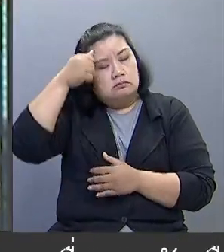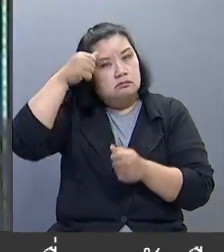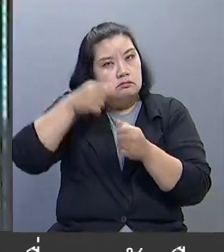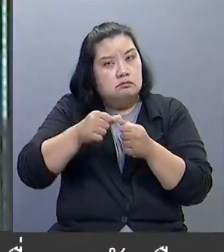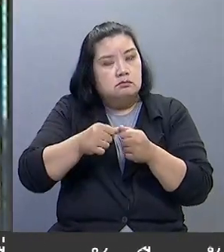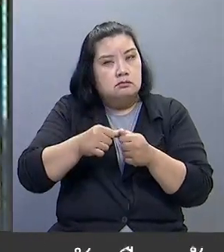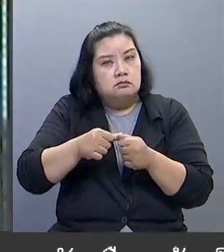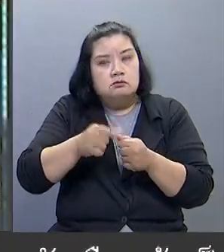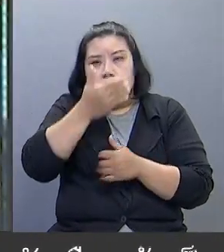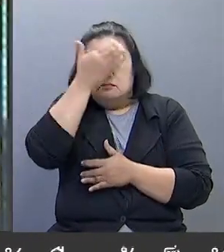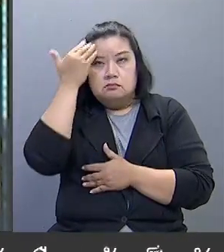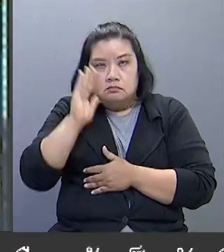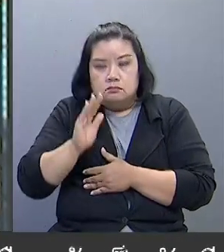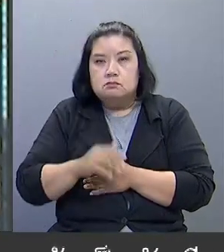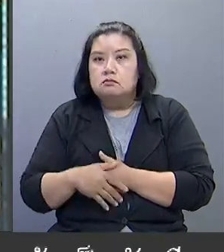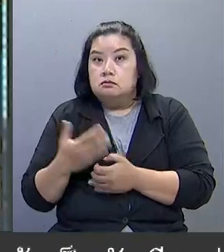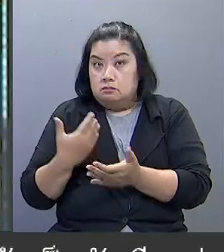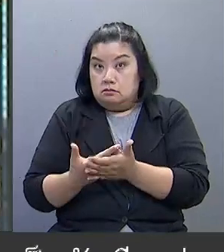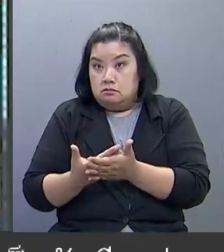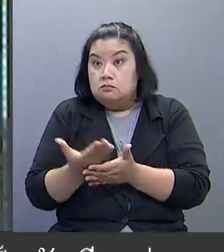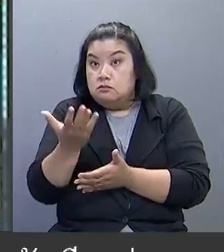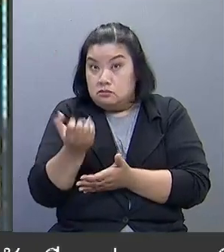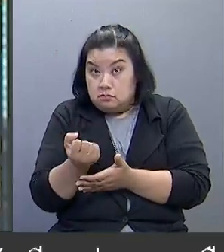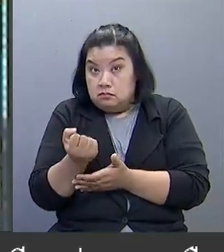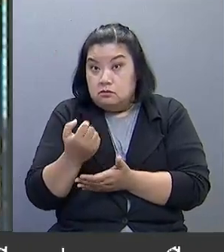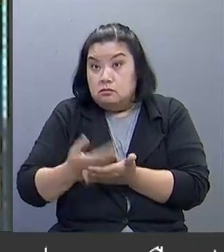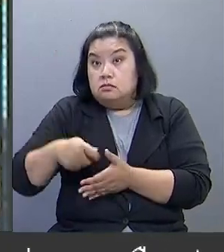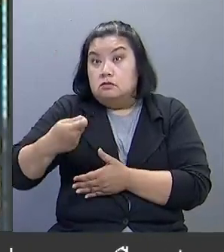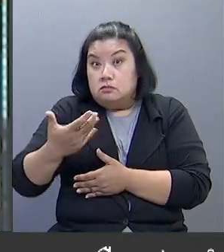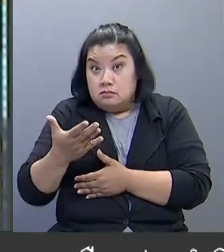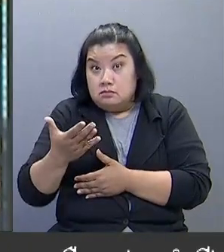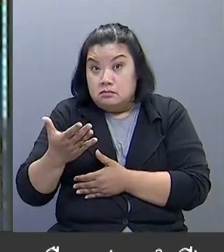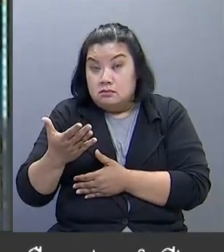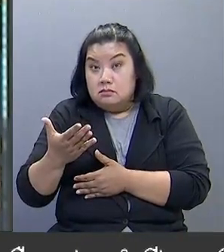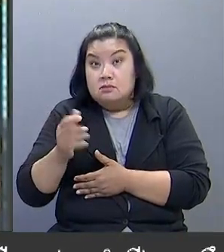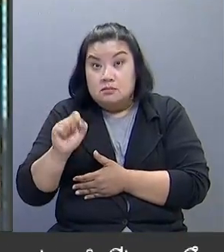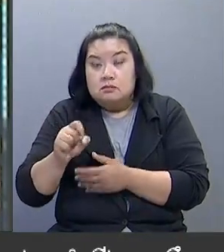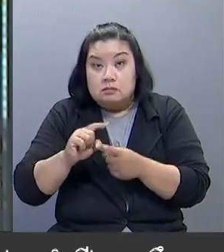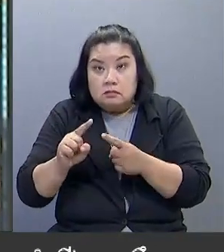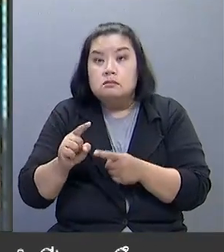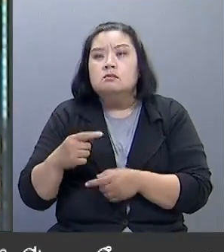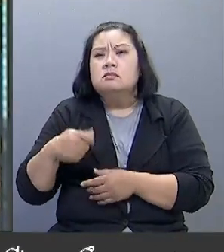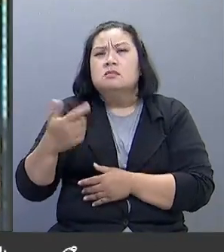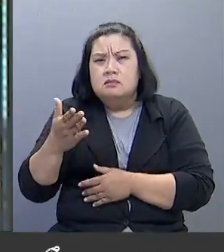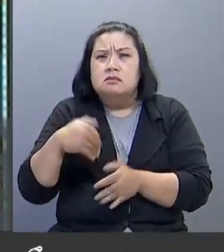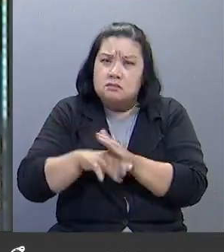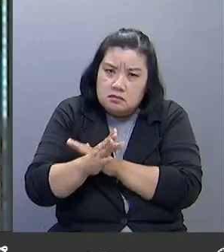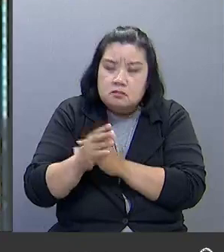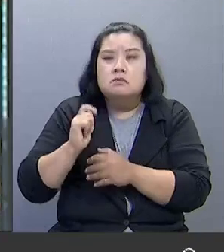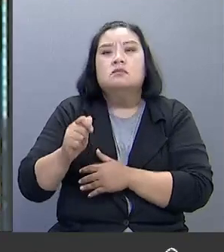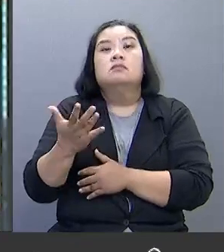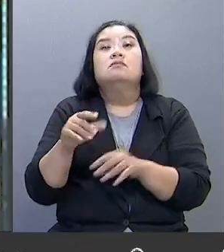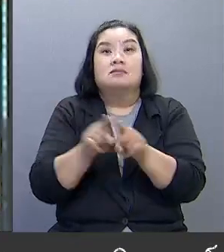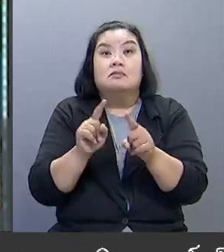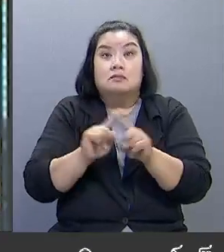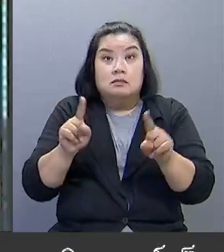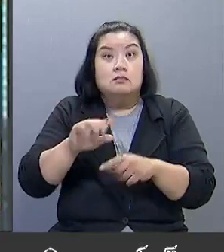áครั แต่ถา Gang Call Center เราตใช้ค